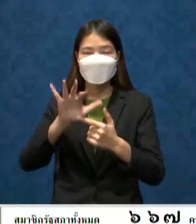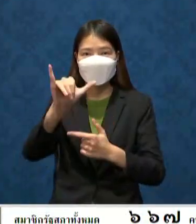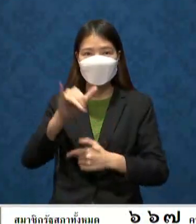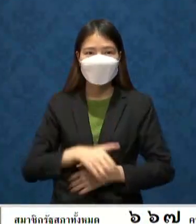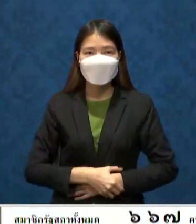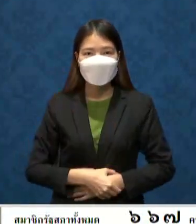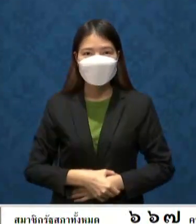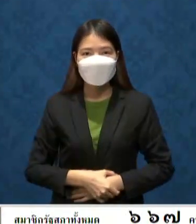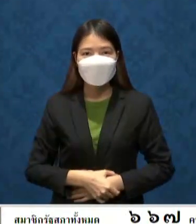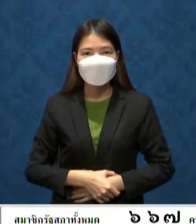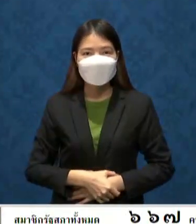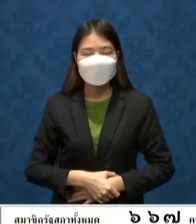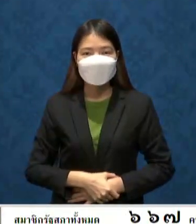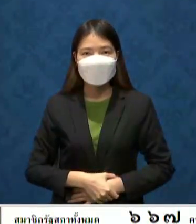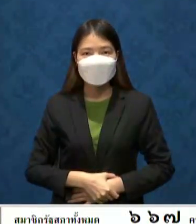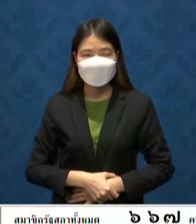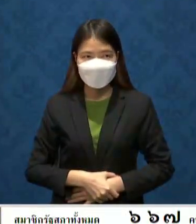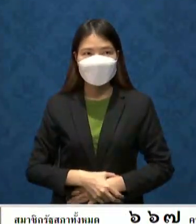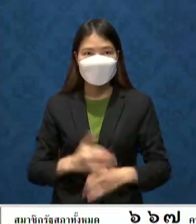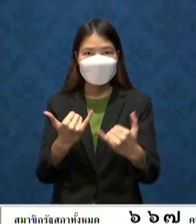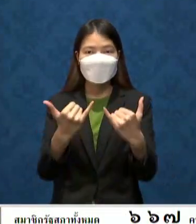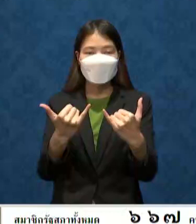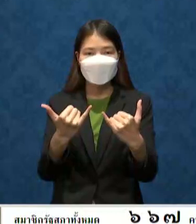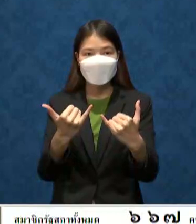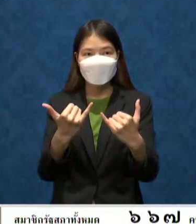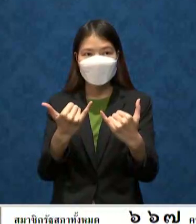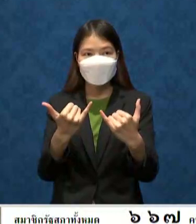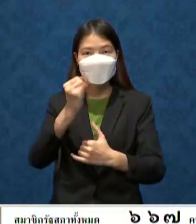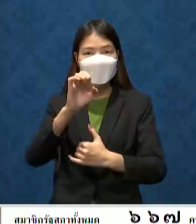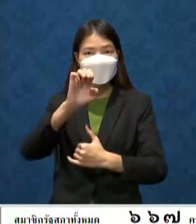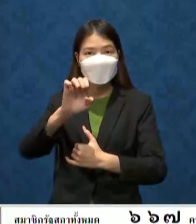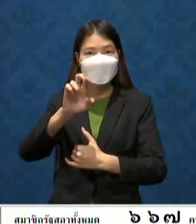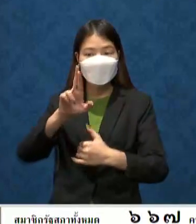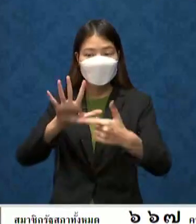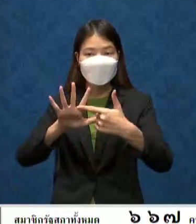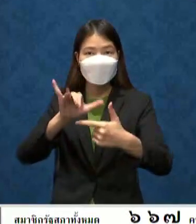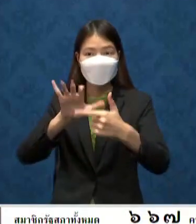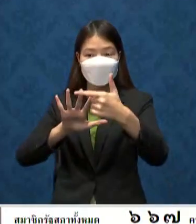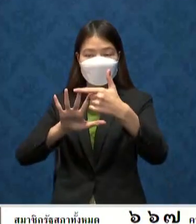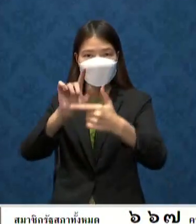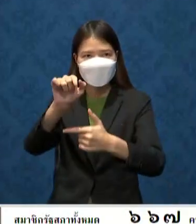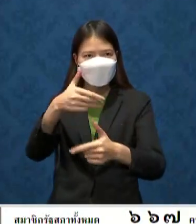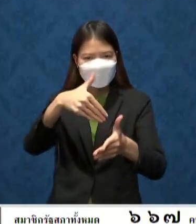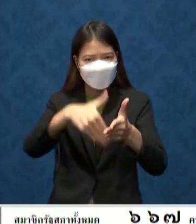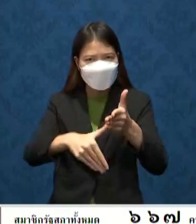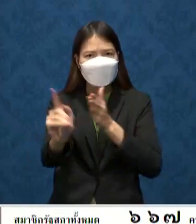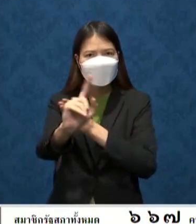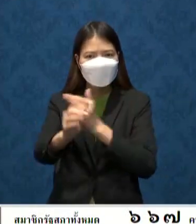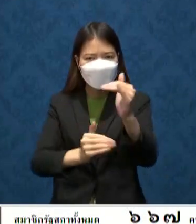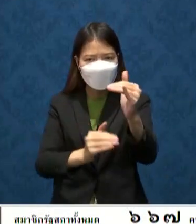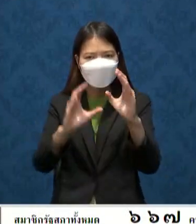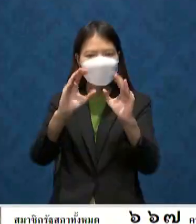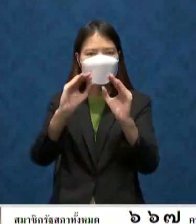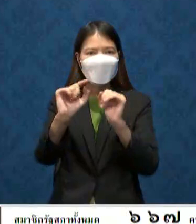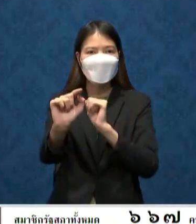ครับก็ระหว่างนี้ก็ที่ท่านจริยุเสนอว่าในเรื่องขัดหรือไม่ขัดข้อบังคับการประชุม